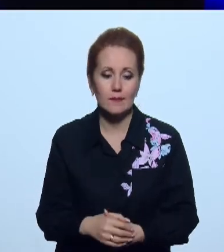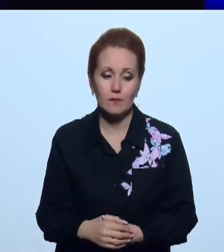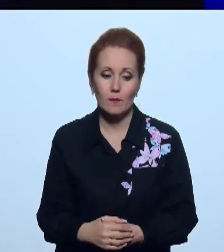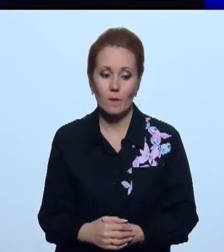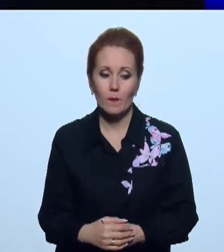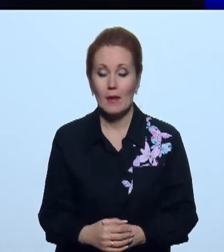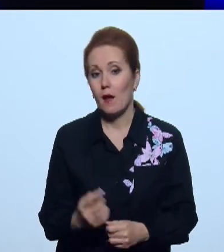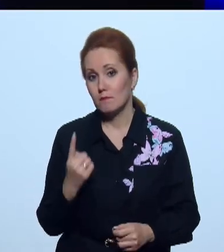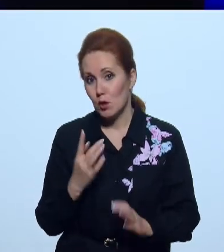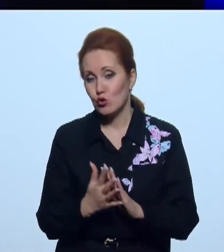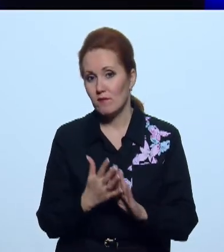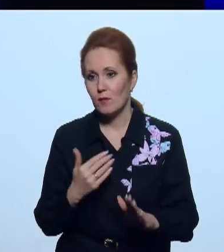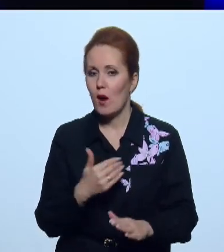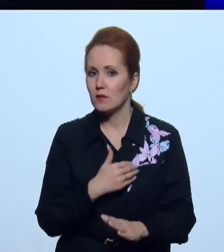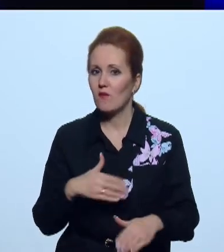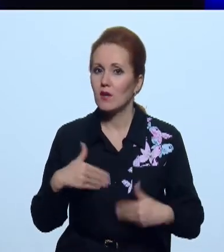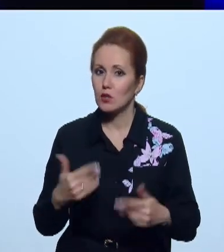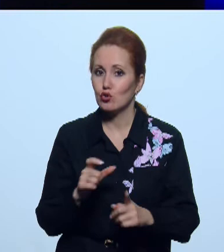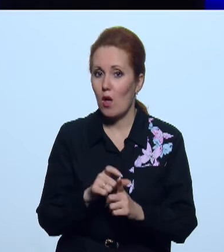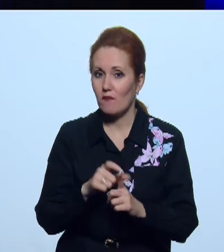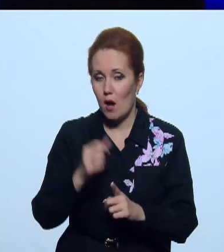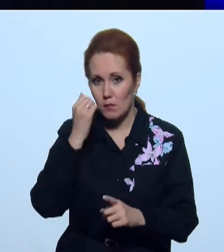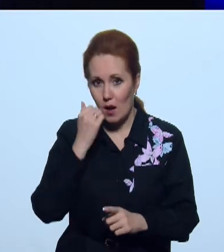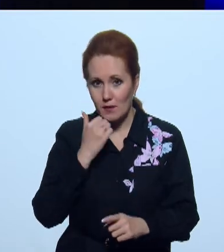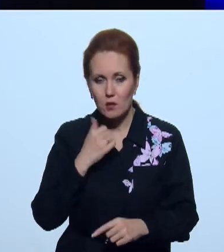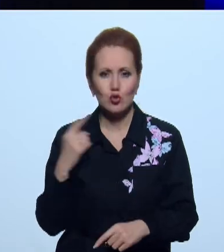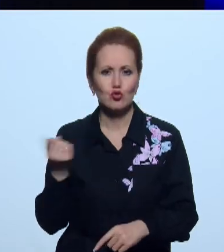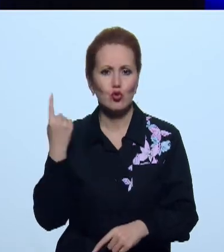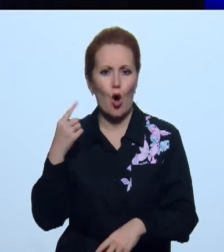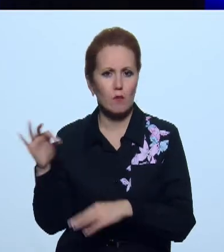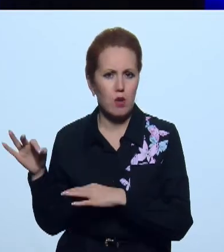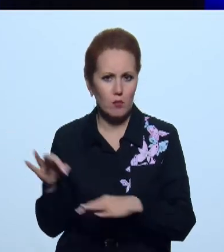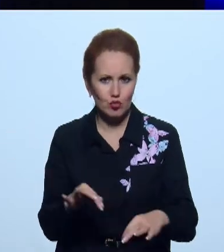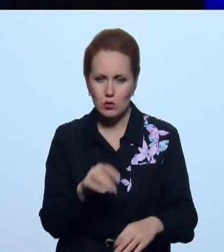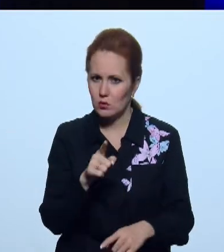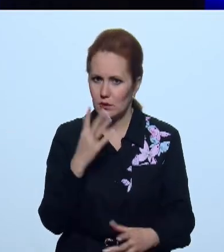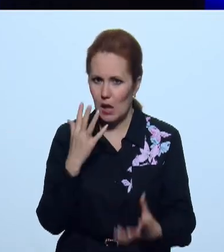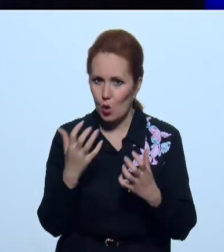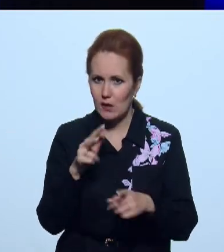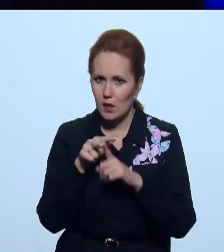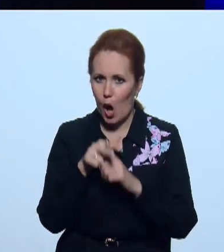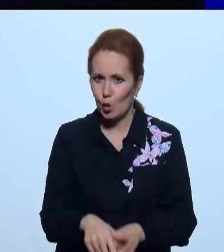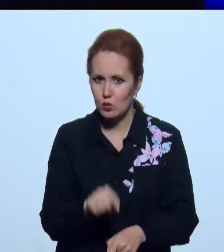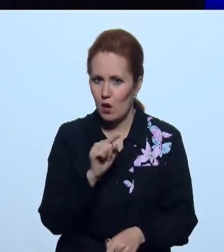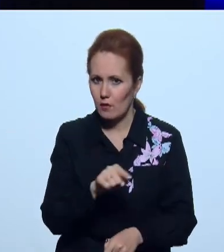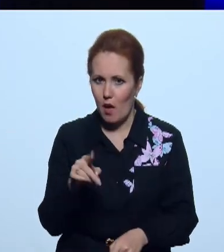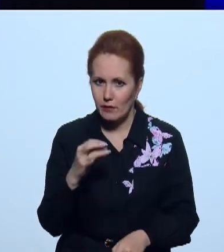Прежде всего, мне хотелось выразить слова благодарности врачам скорой помощи. Сейчас серьезная нагрузка, прежде всего, на них